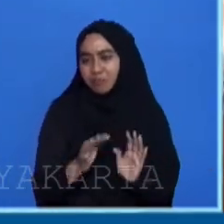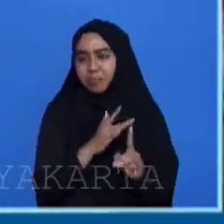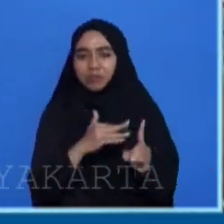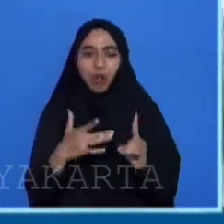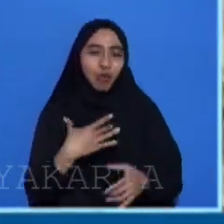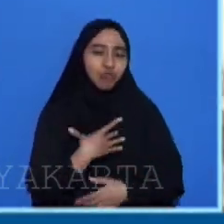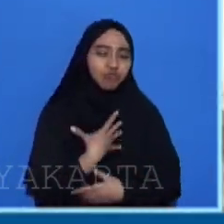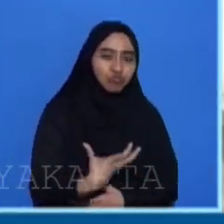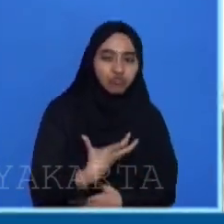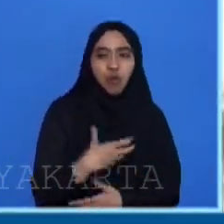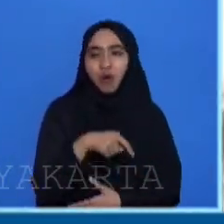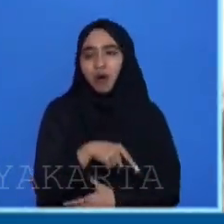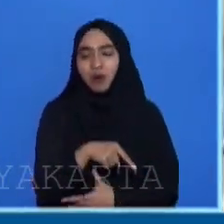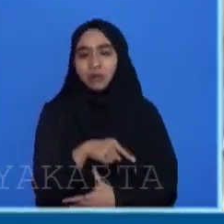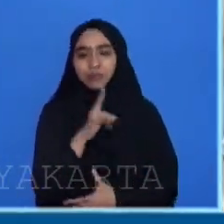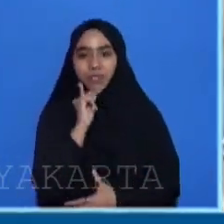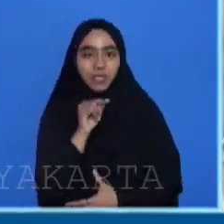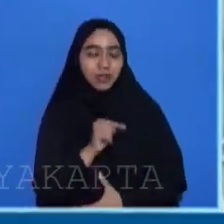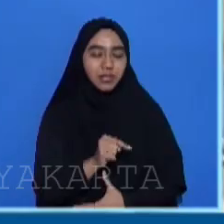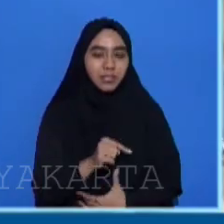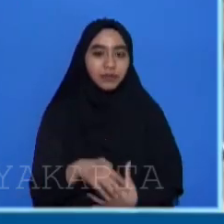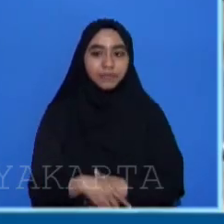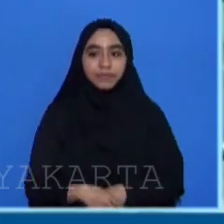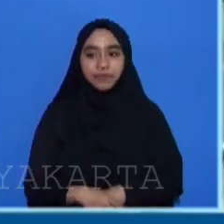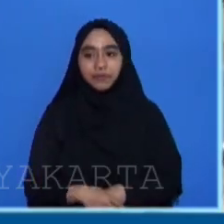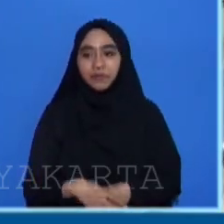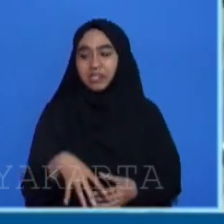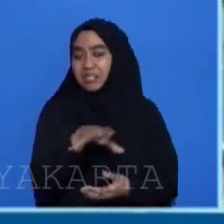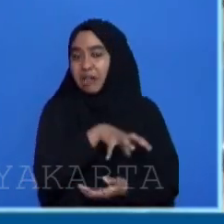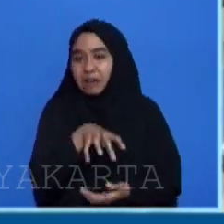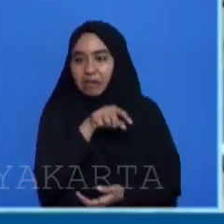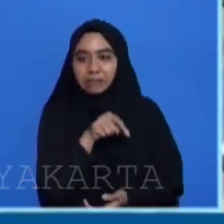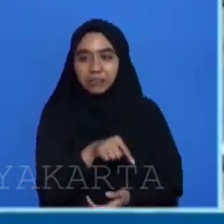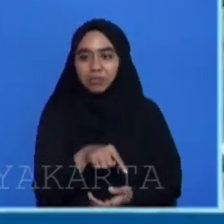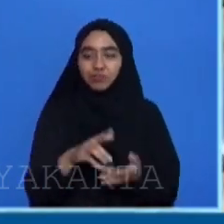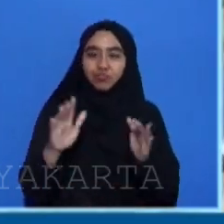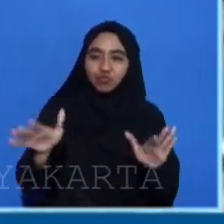Taman benteng Mataram ing papan meniko kawasan